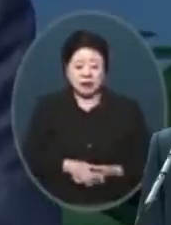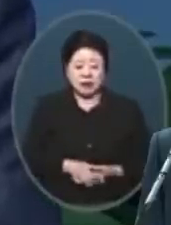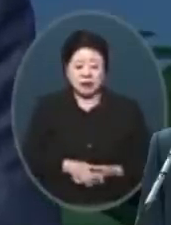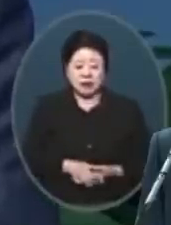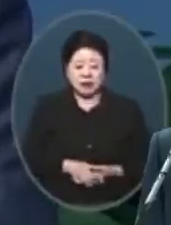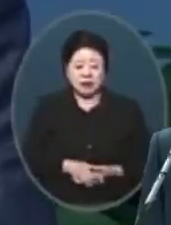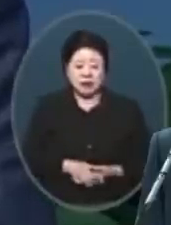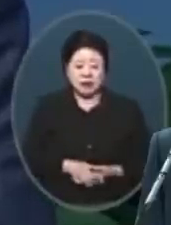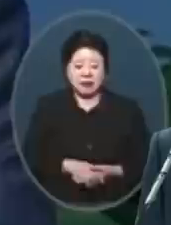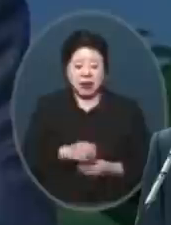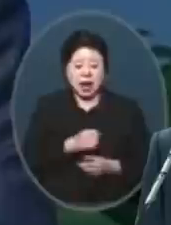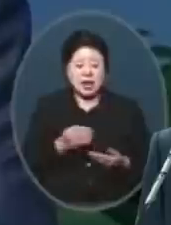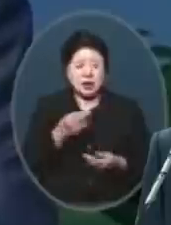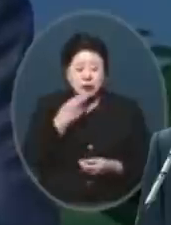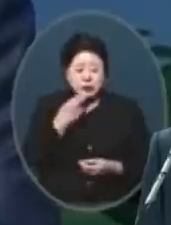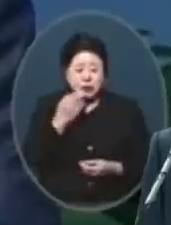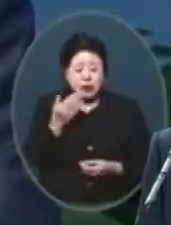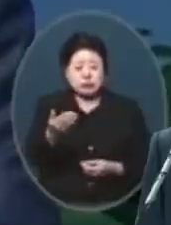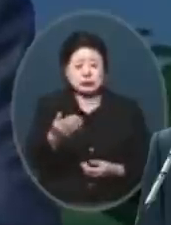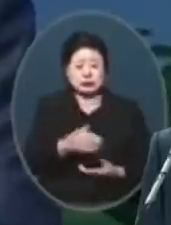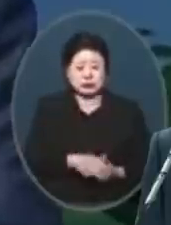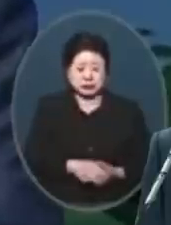별로 한 것도 없지 않습니까?